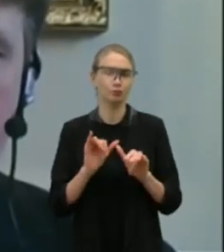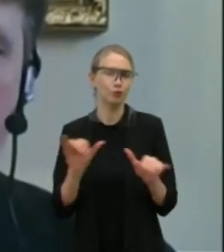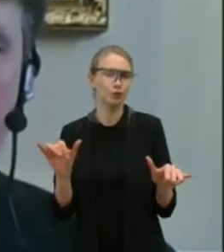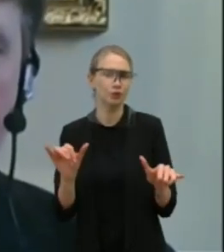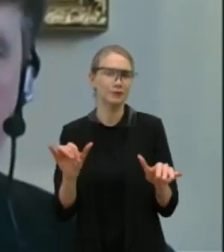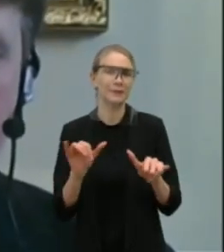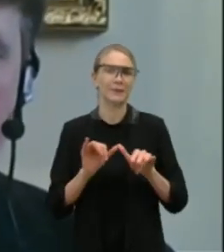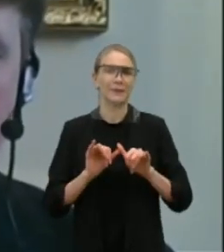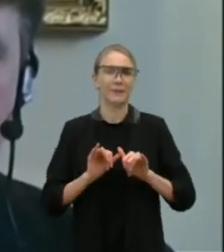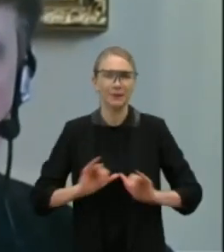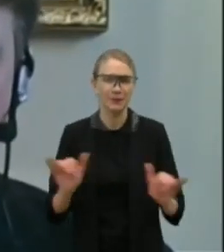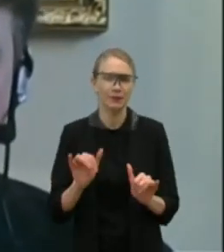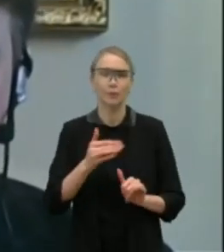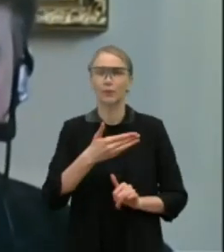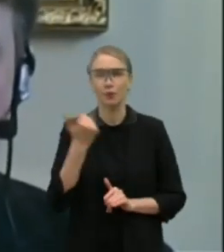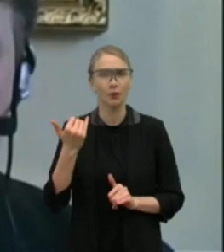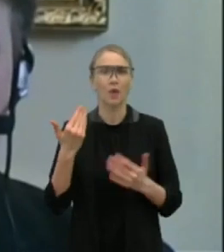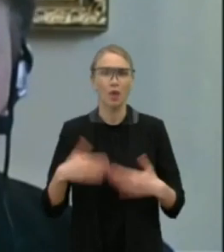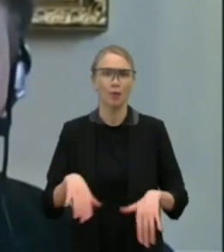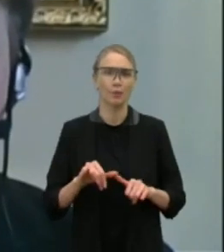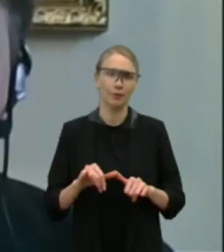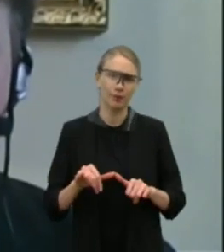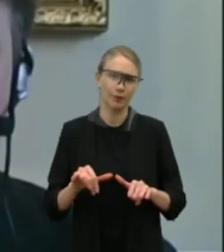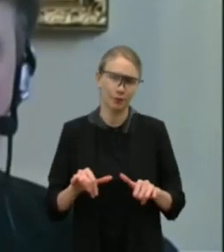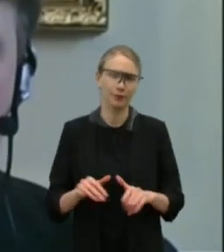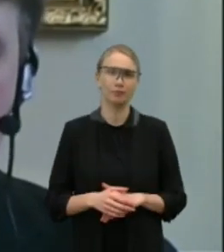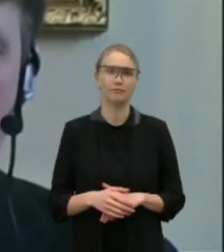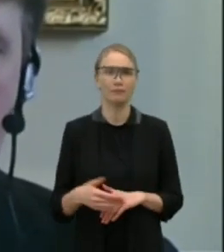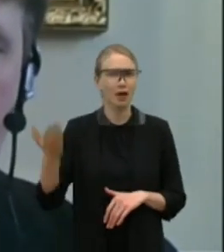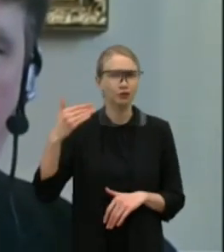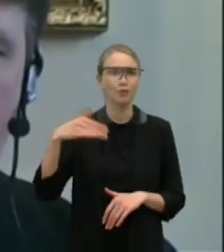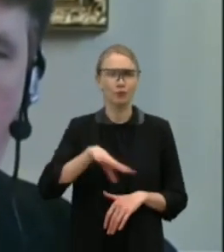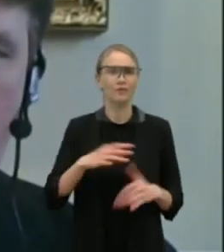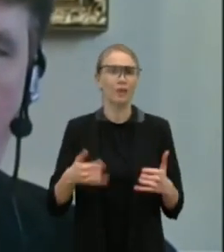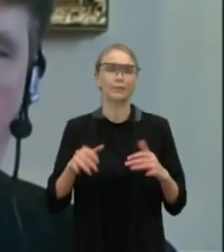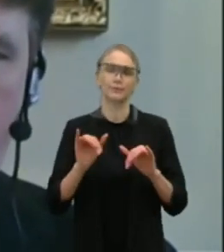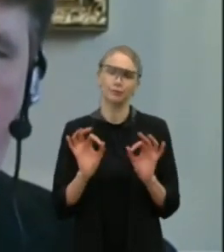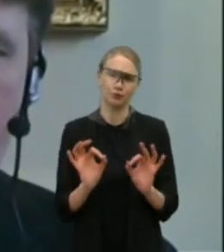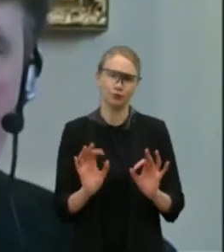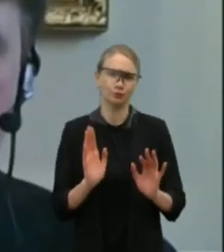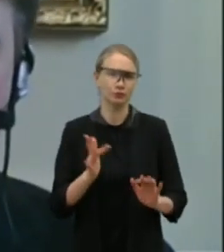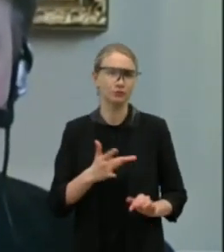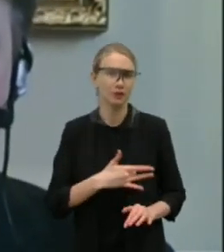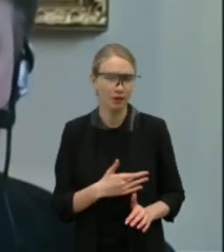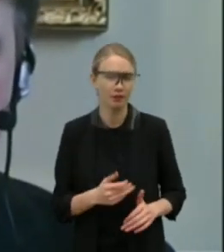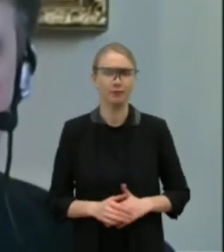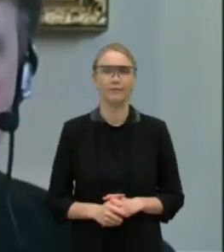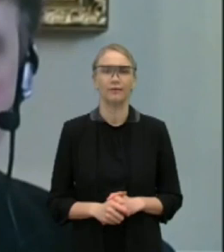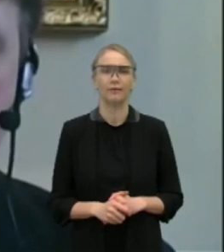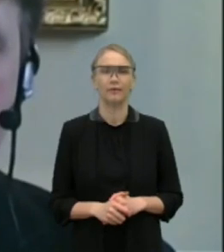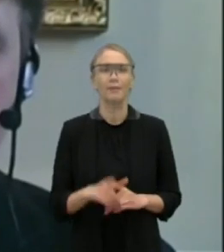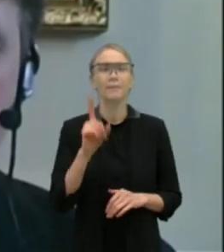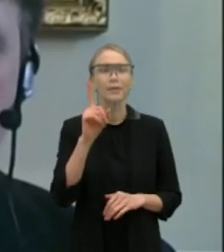patys blogiausi laikai yra praeity. Tik tai labai noriu pabrėžti, kad mes